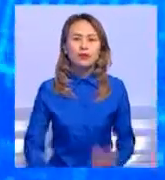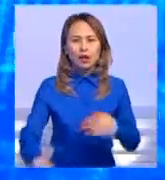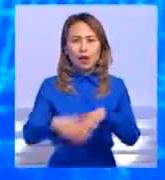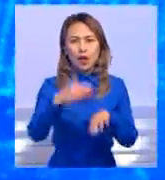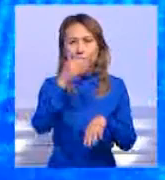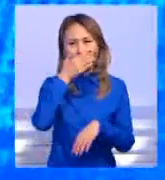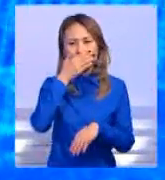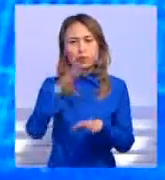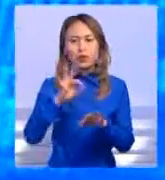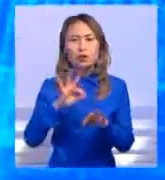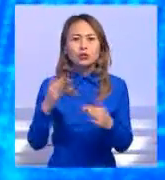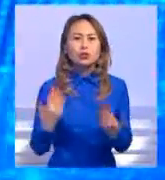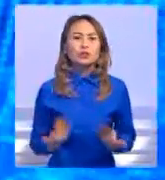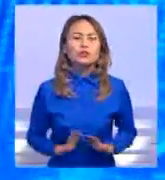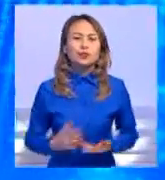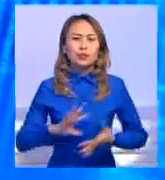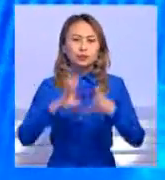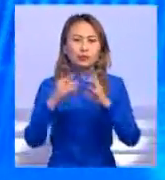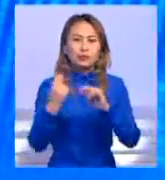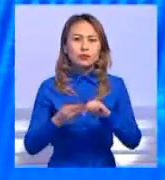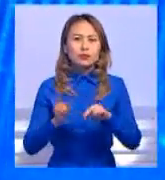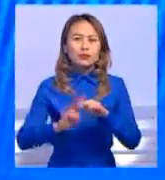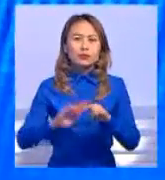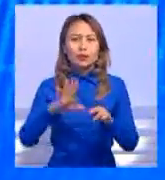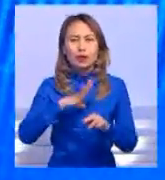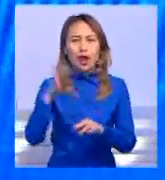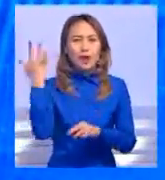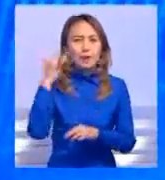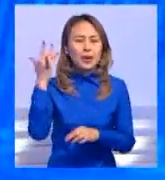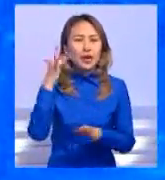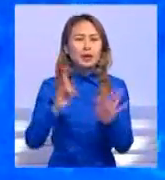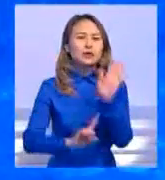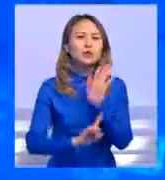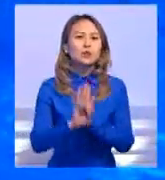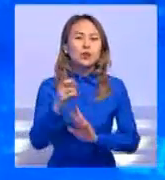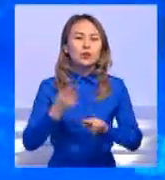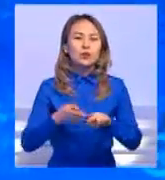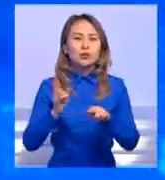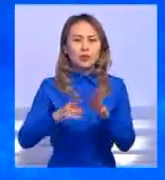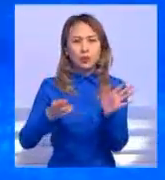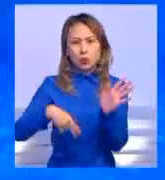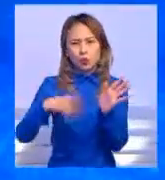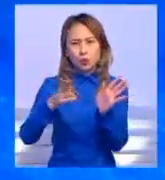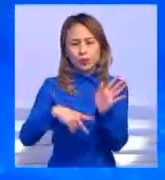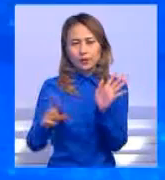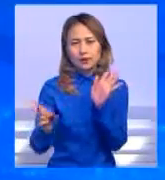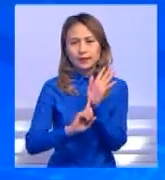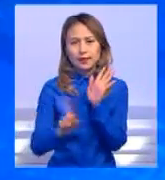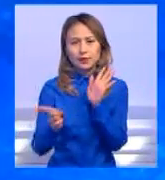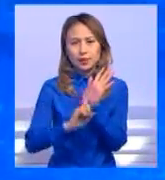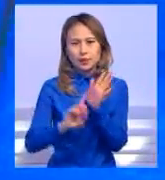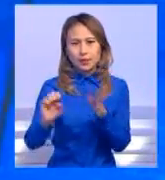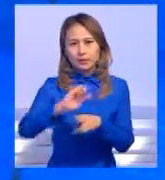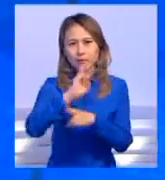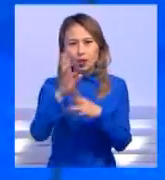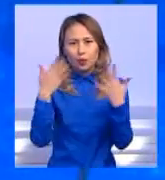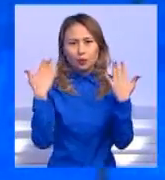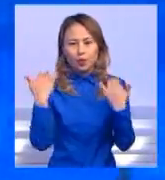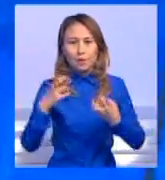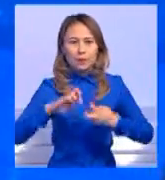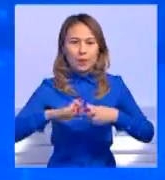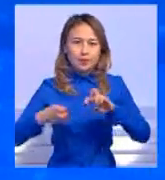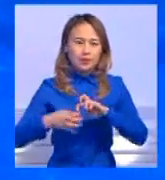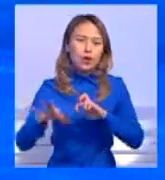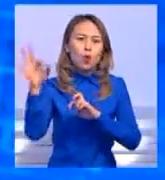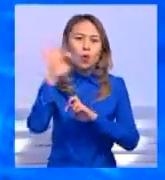Еліміз Ауғанстандағы тұрақтылықты қайта қалпына келтіру үшін Америка Құрама Штаттарын өз аумағымызда темір жол транзитімен қамтамасыз етпек. Бүгін